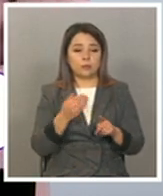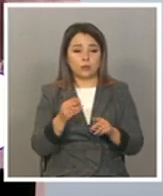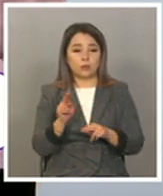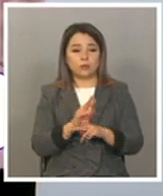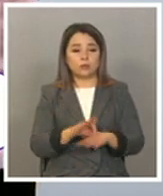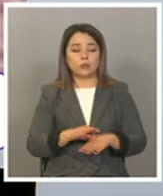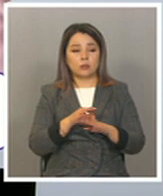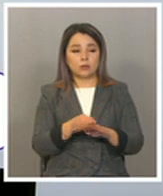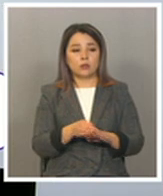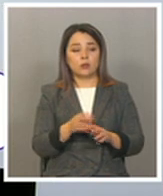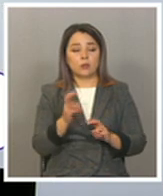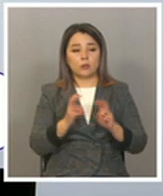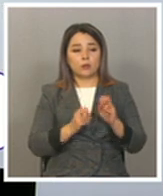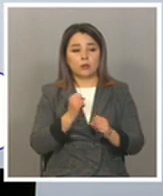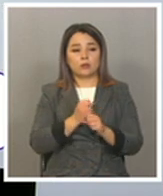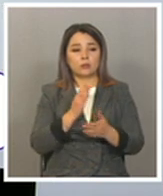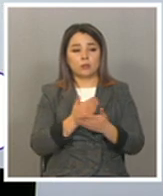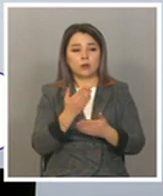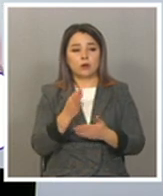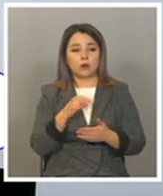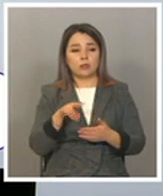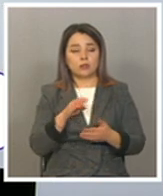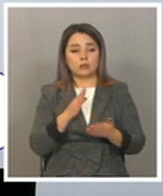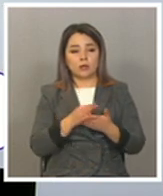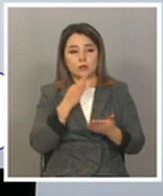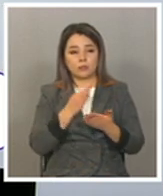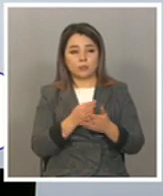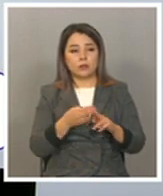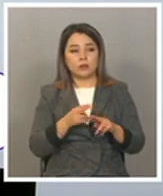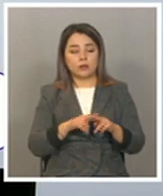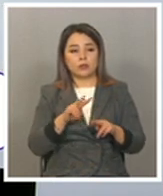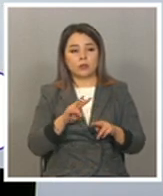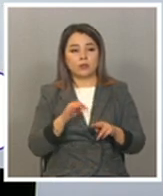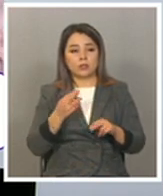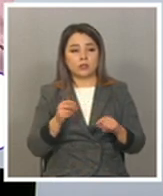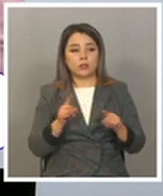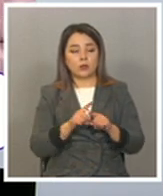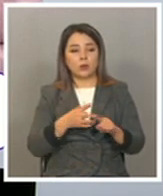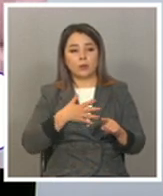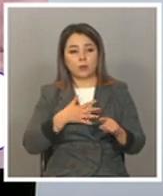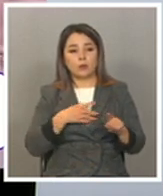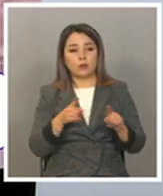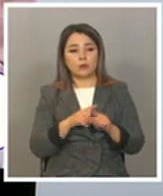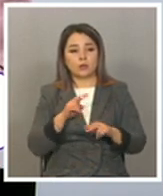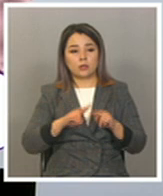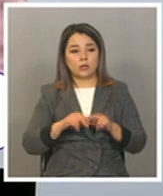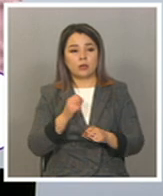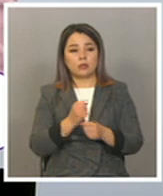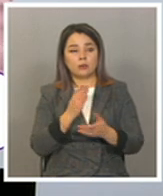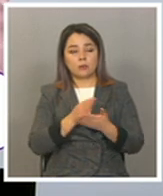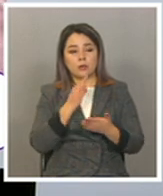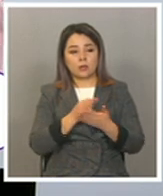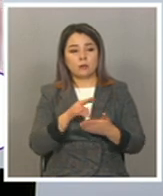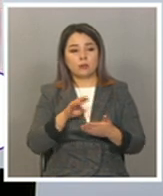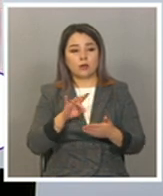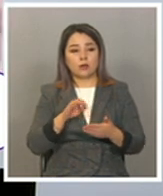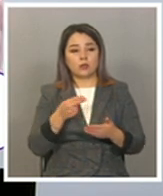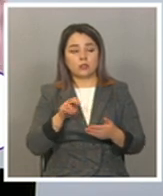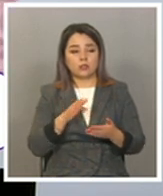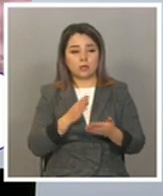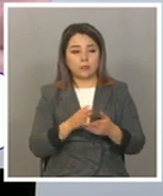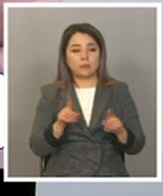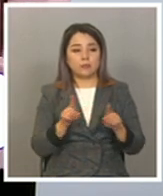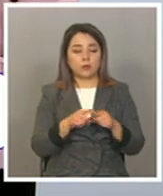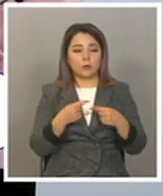өнімдер. Олар оксидтер болуы мүмкін, яғни литий мен оттек әрекеттескен кезде, немесе пероксидтер, немесе одан да